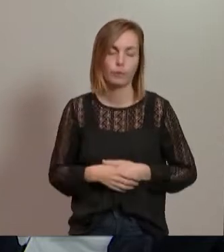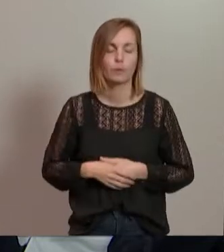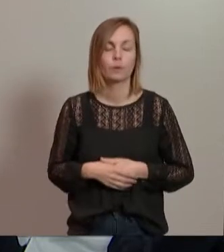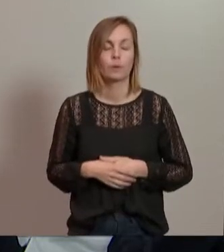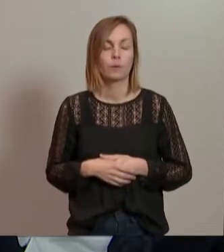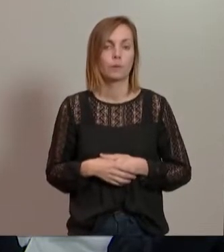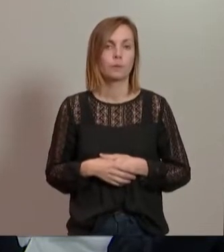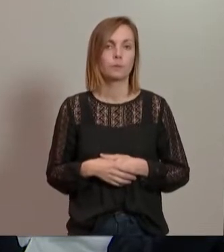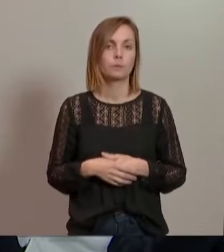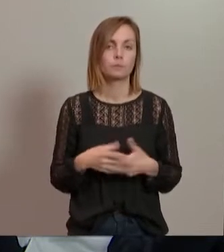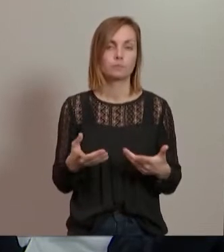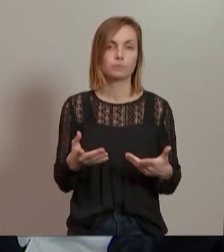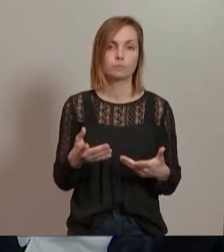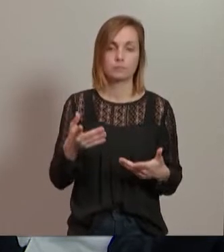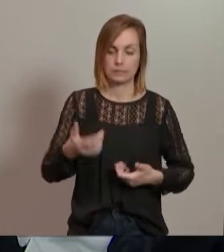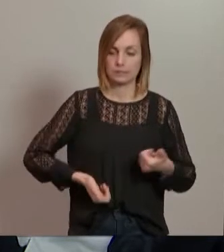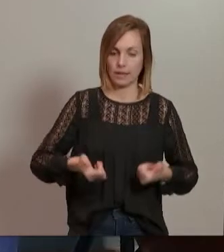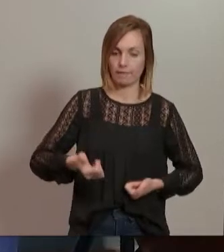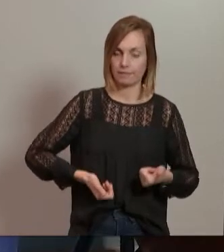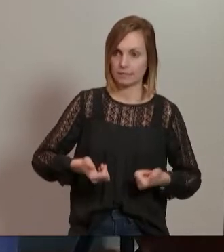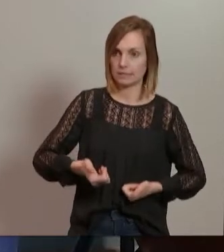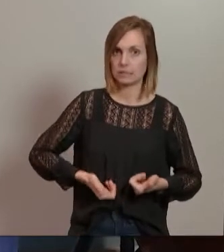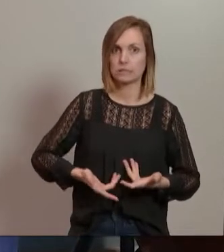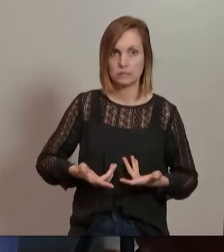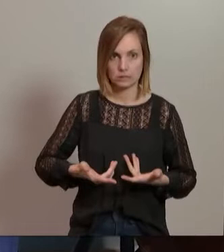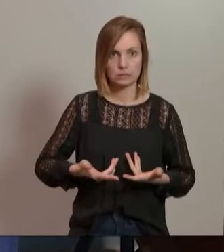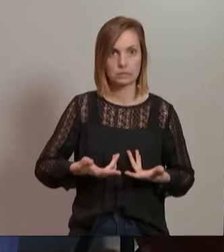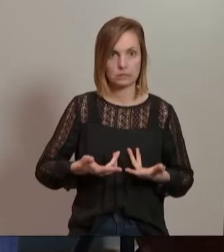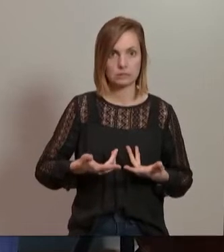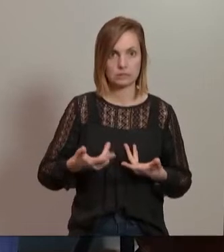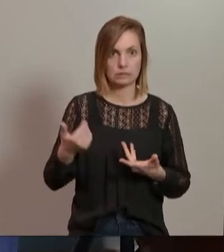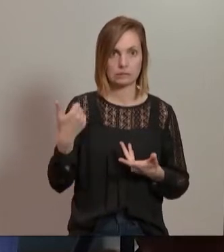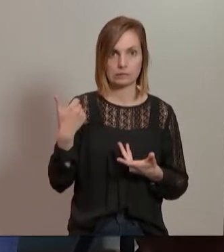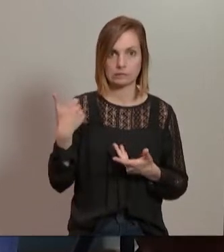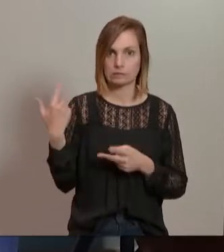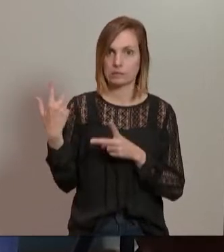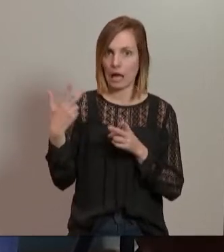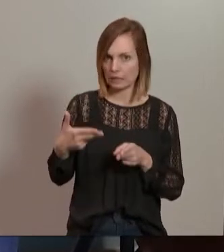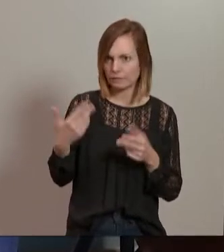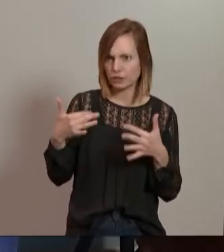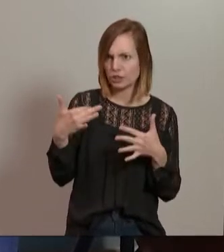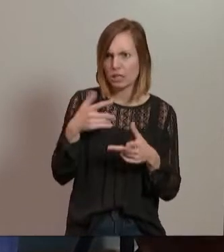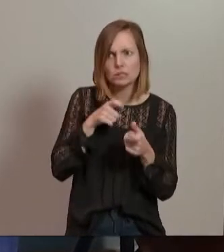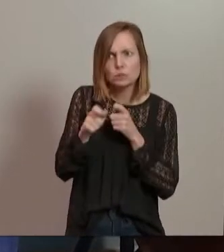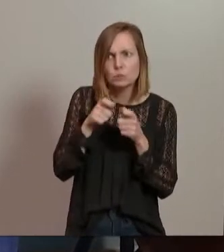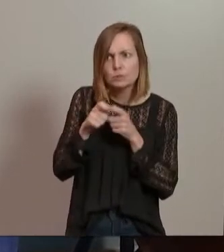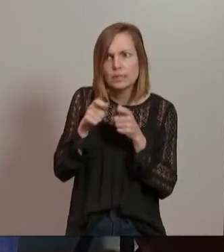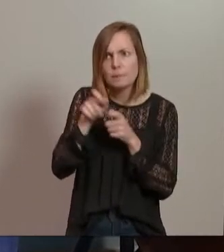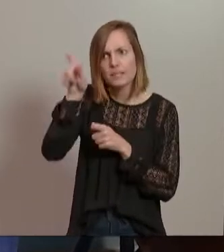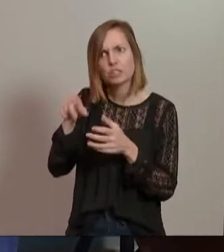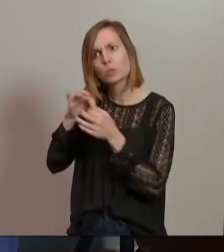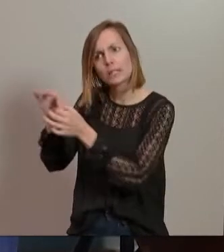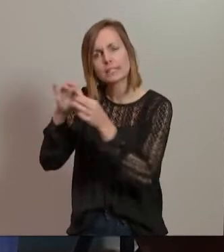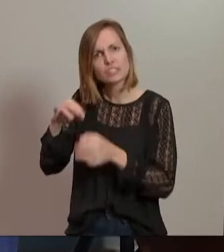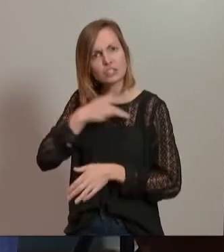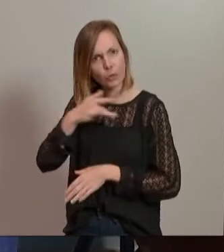procédé avec les services et avec Justine Eudes, qui était récemment arrivée, dont on a déjà parlé en tant que coordinatrice santé,